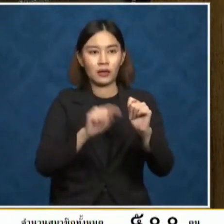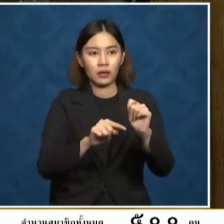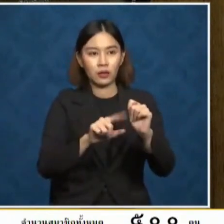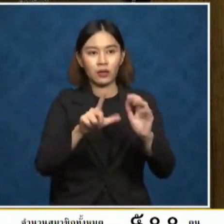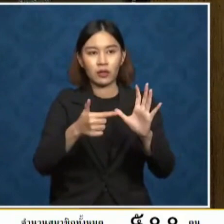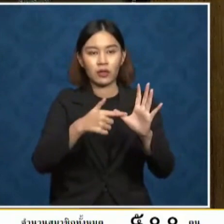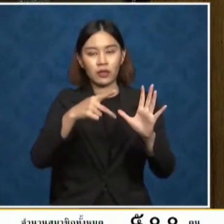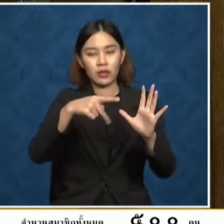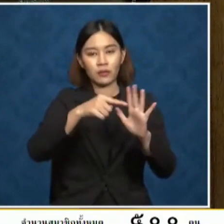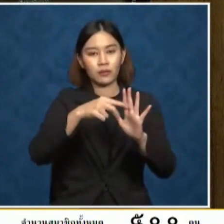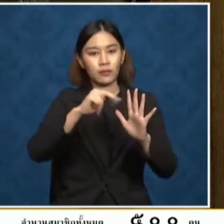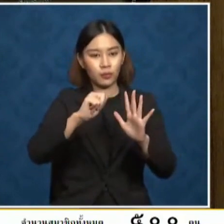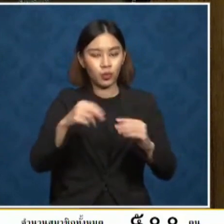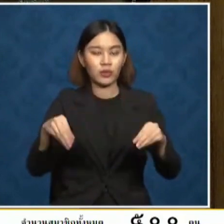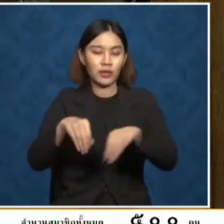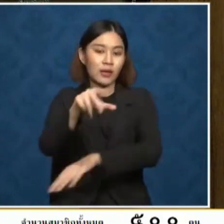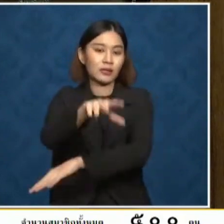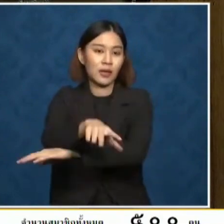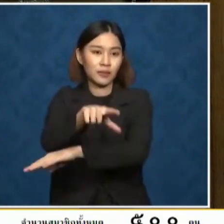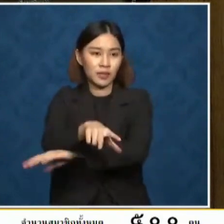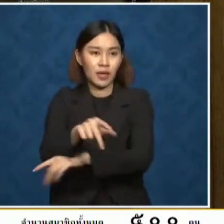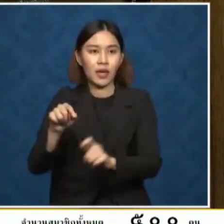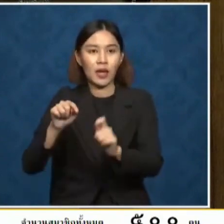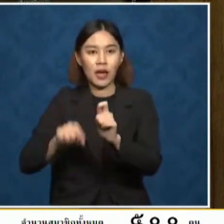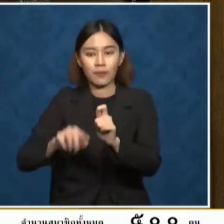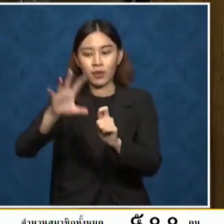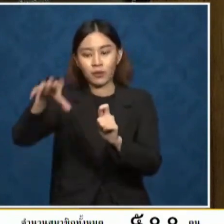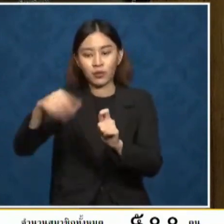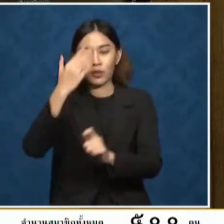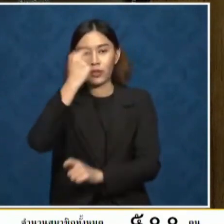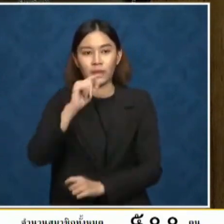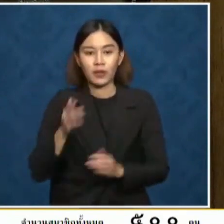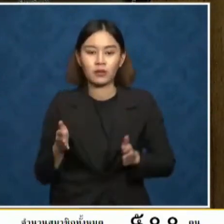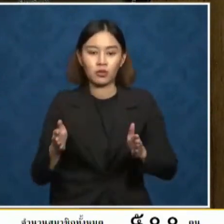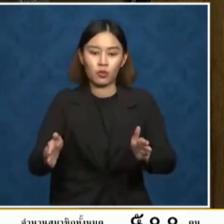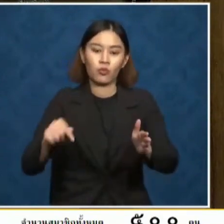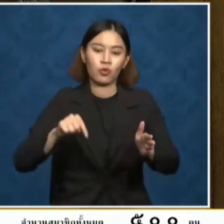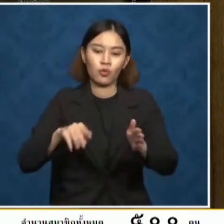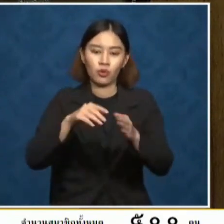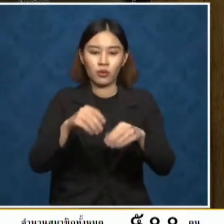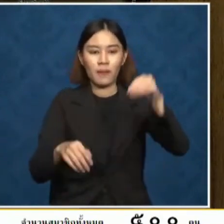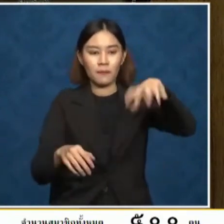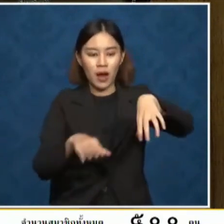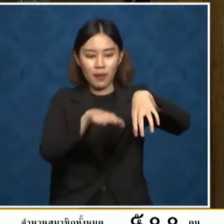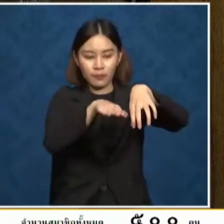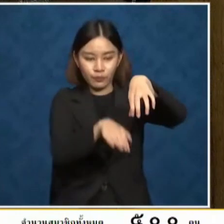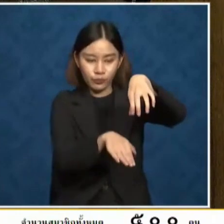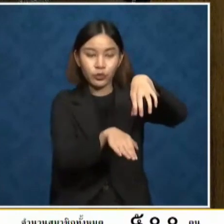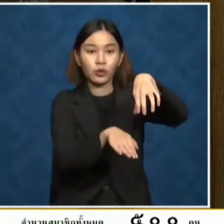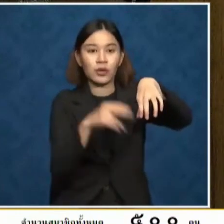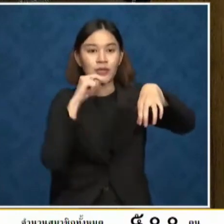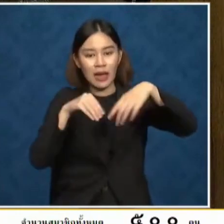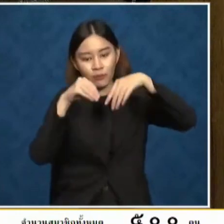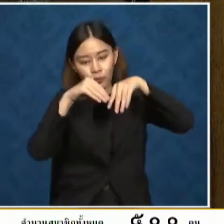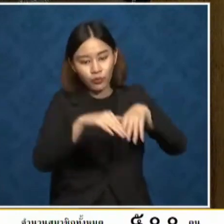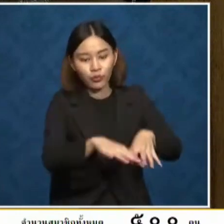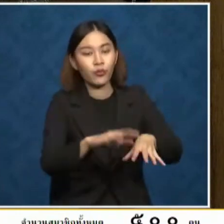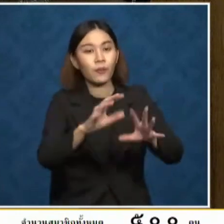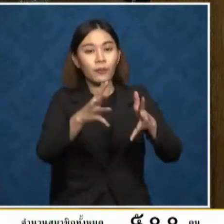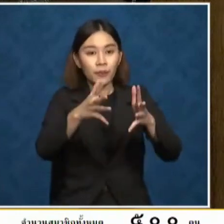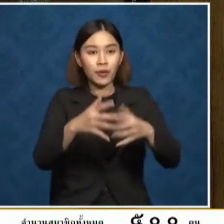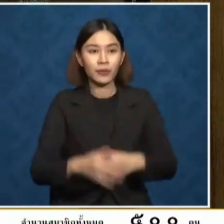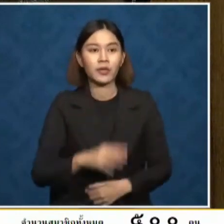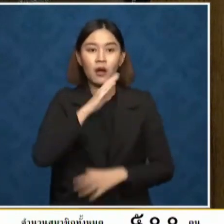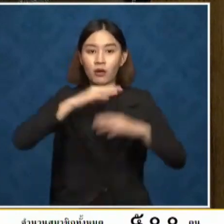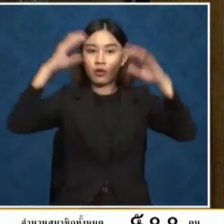ลำพูนบริเวณสามแยกบ้านกอบแกบอำเภอบ้านนาสาเนื่องจากถนนมีสภาพต่ำกว่าบ้านเรือนไม่มีูระบายน้ำและแหล่งทิ้งน้ำใน